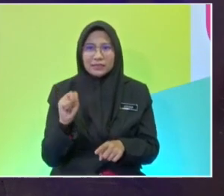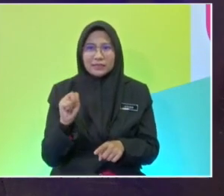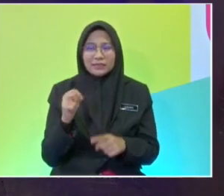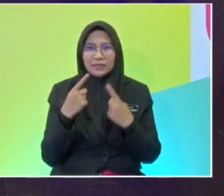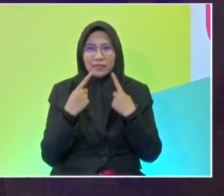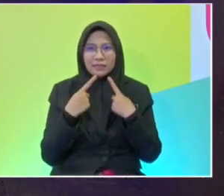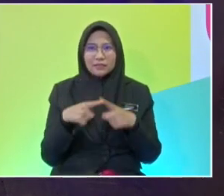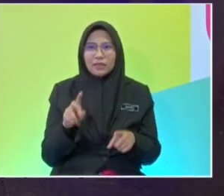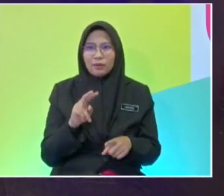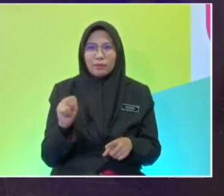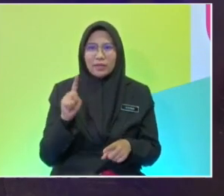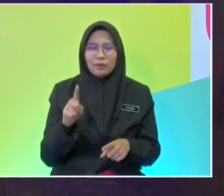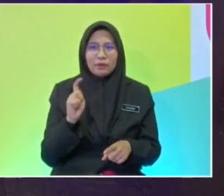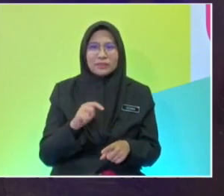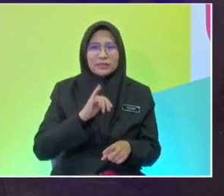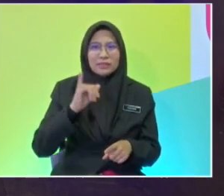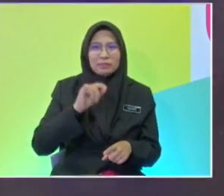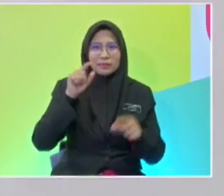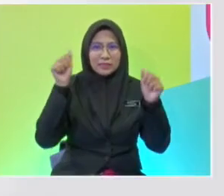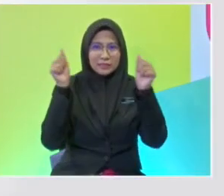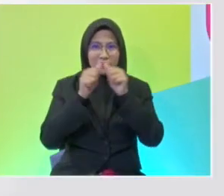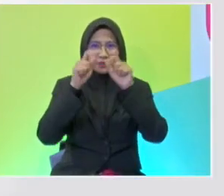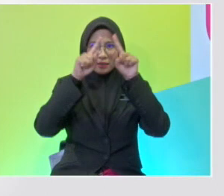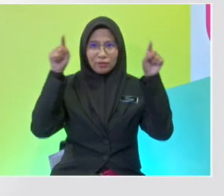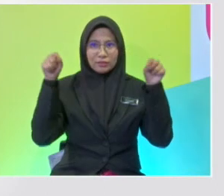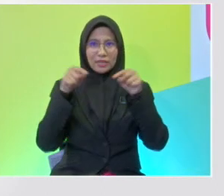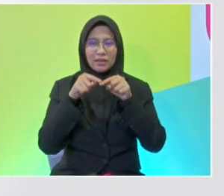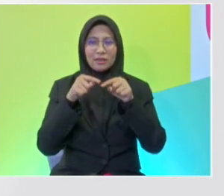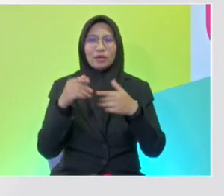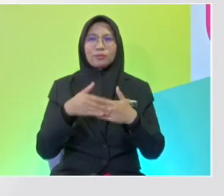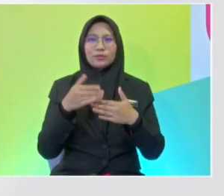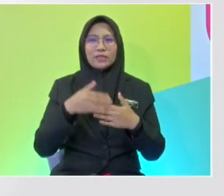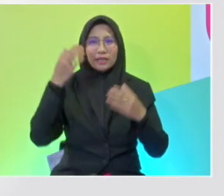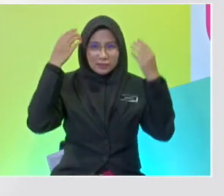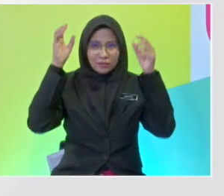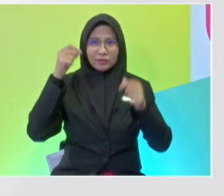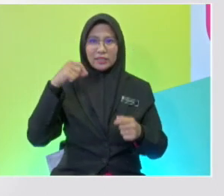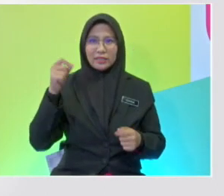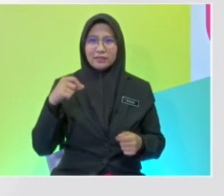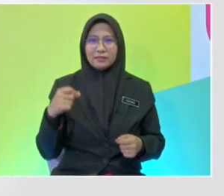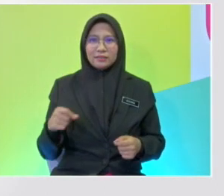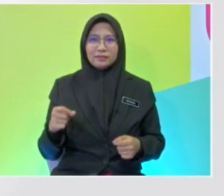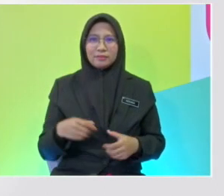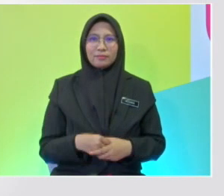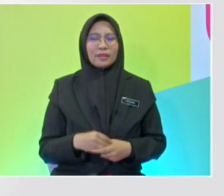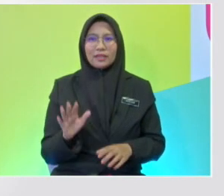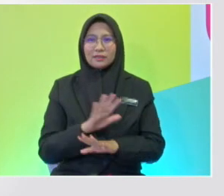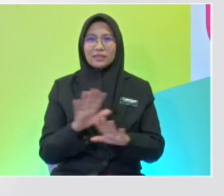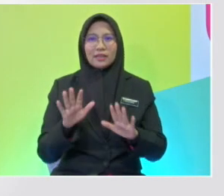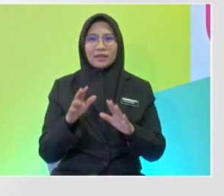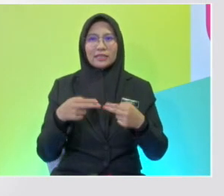Tuliskan jawaban yang betul bagi proses tersebut diberi Pakde ruang yang dia kan